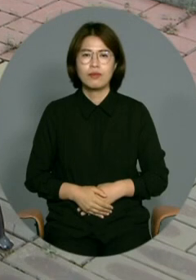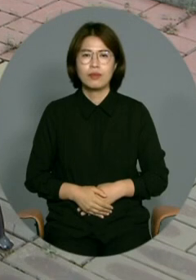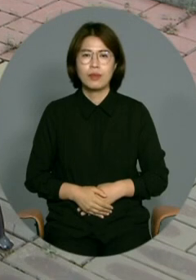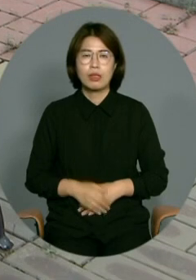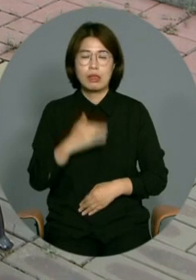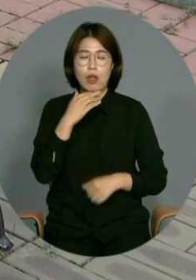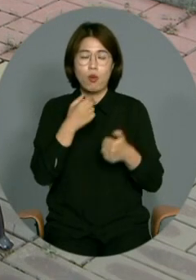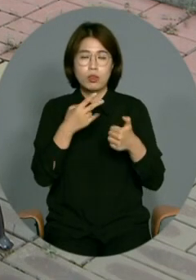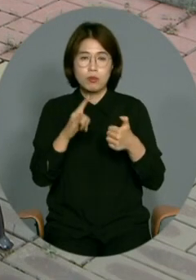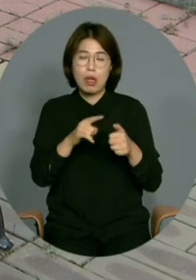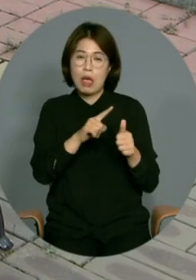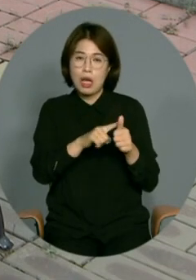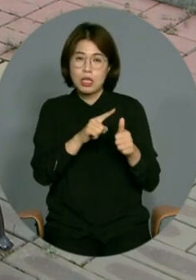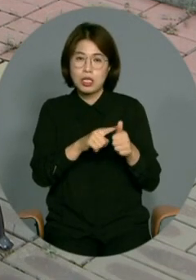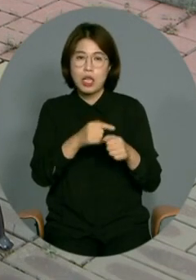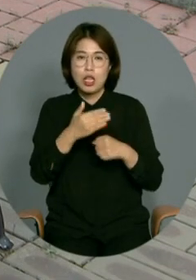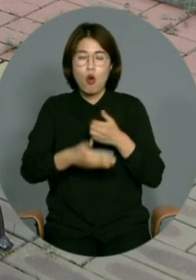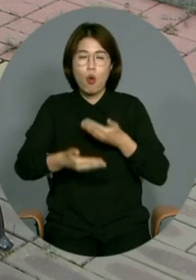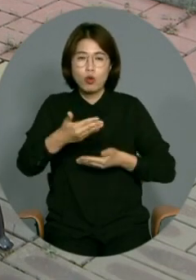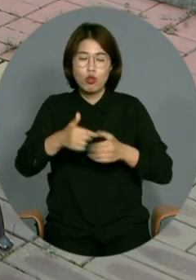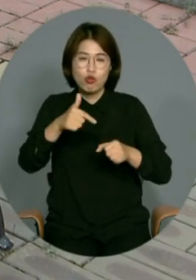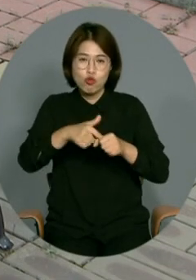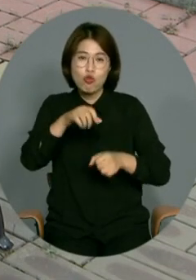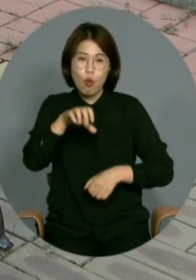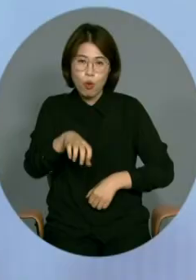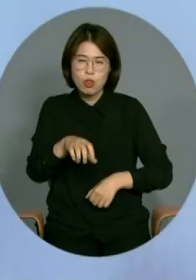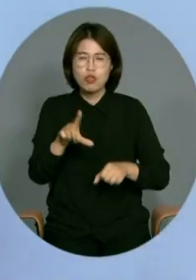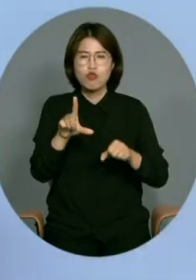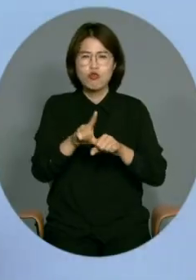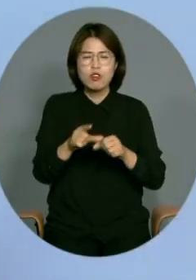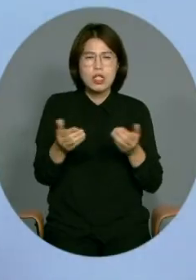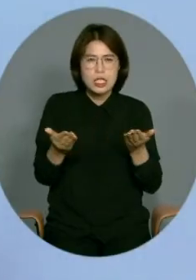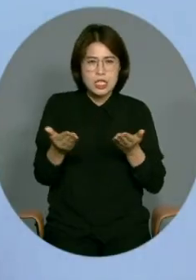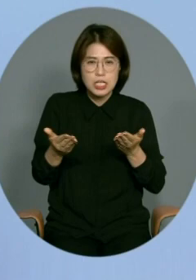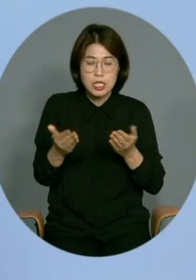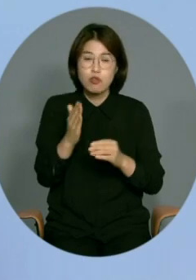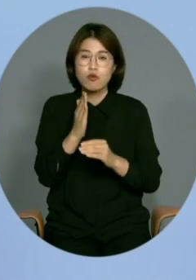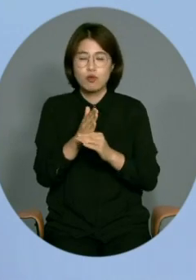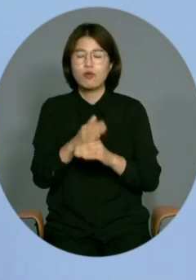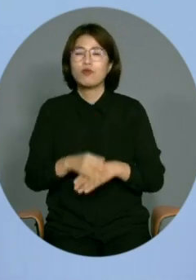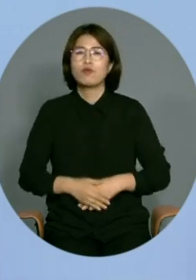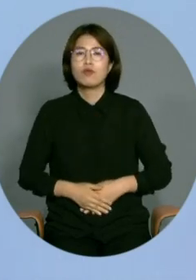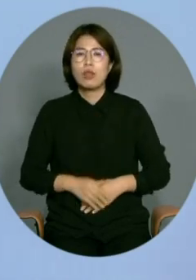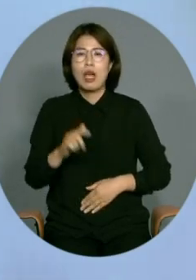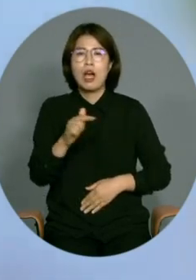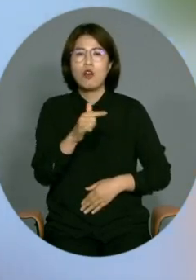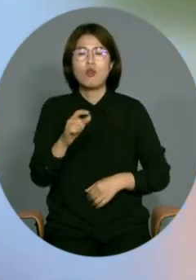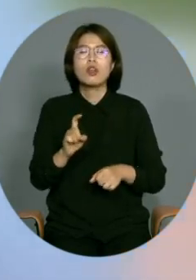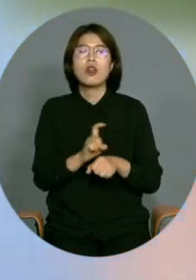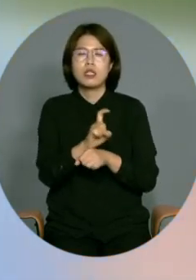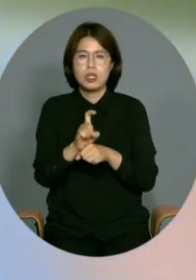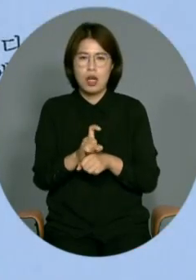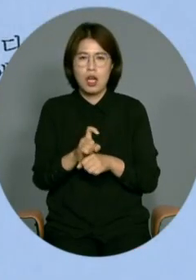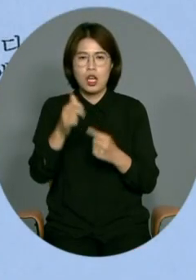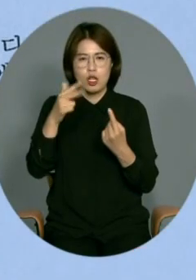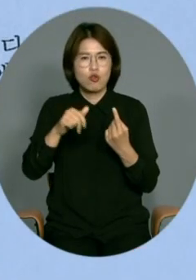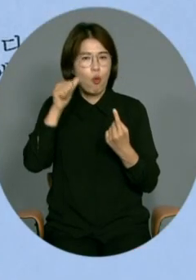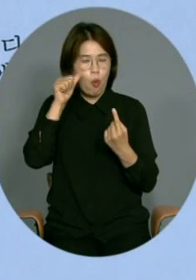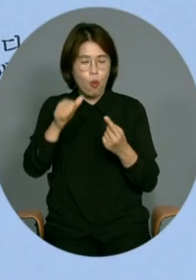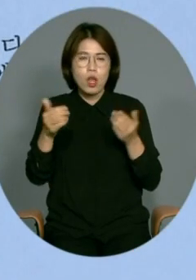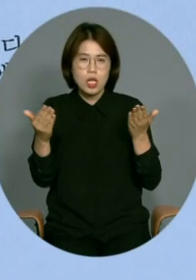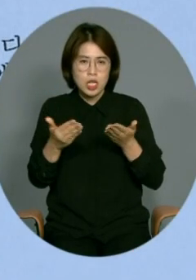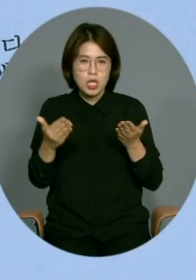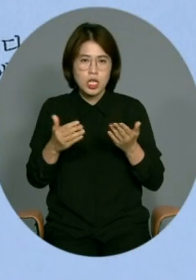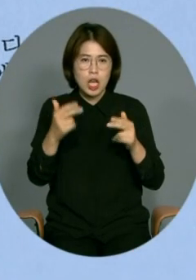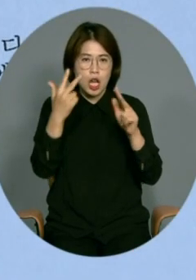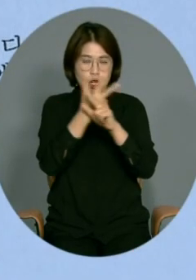50대 A씨는 대구의 한 고속도로 주유소에서 LP가스 충전 등 업무를 하고 있습니다. 하루 10시간씩 주 5일 근무해 한